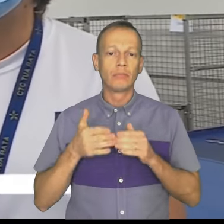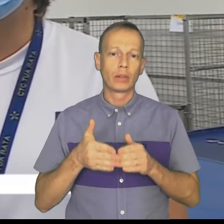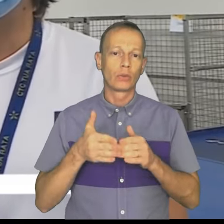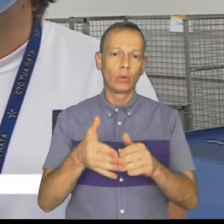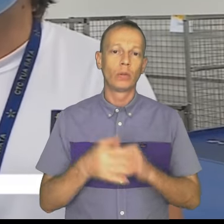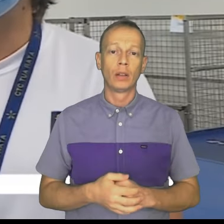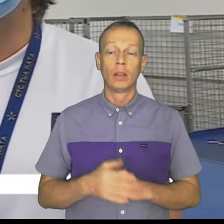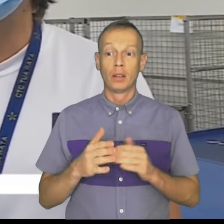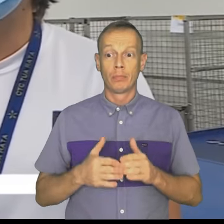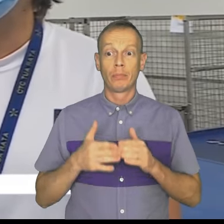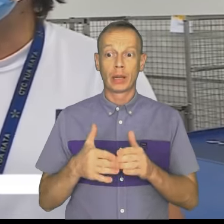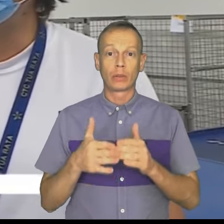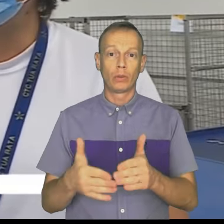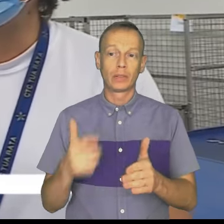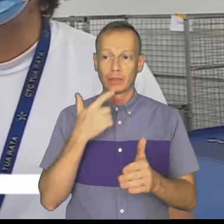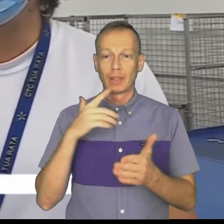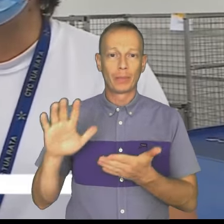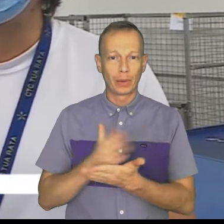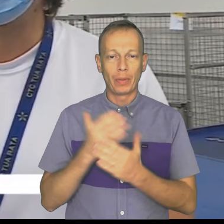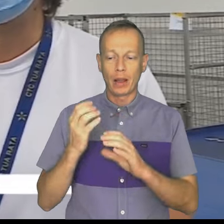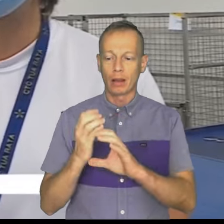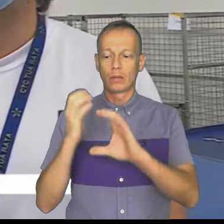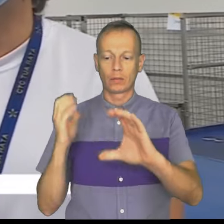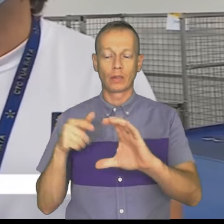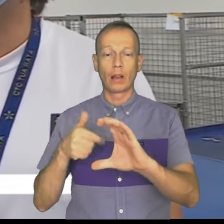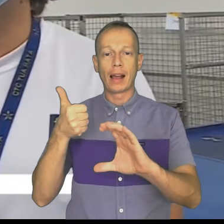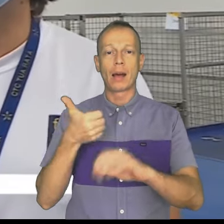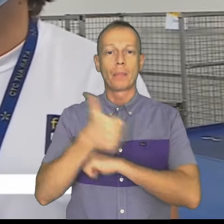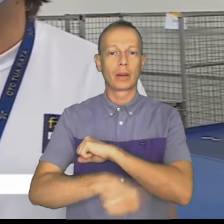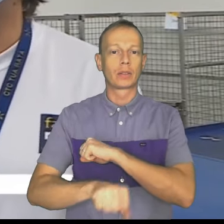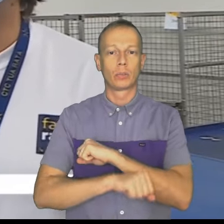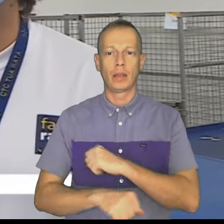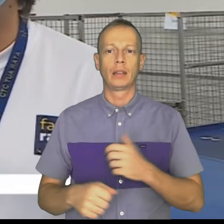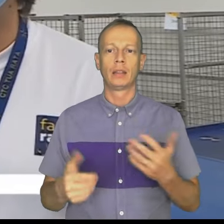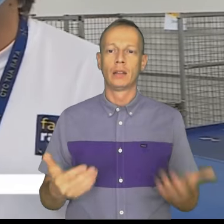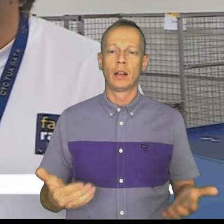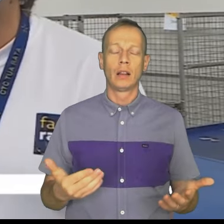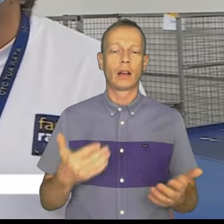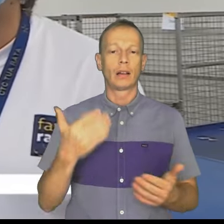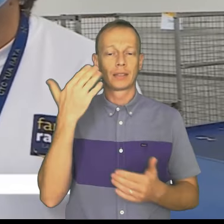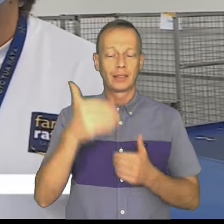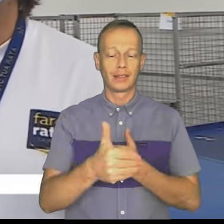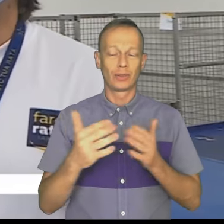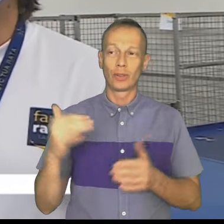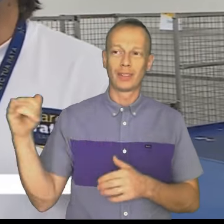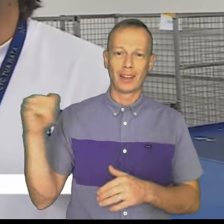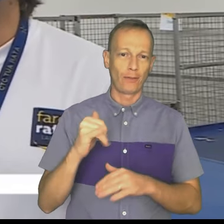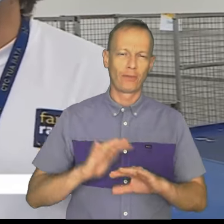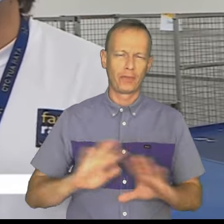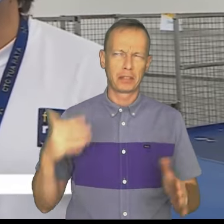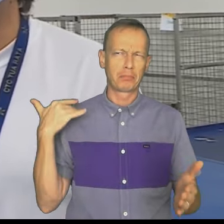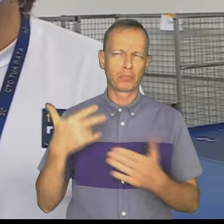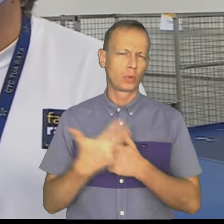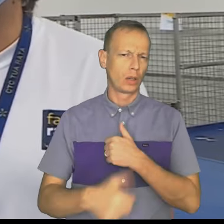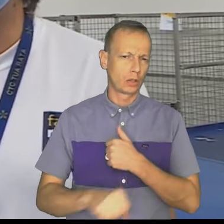Donc, ils viennent de préparer un conteneur par semaine. Ça fait trois semaines à peu près que l'on ne reçoit plus de colis par les avions et qu'ils ont